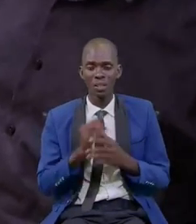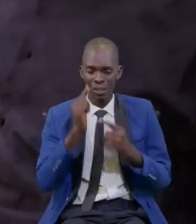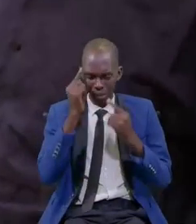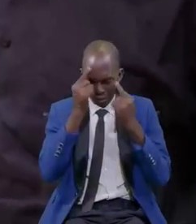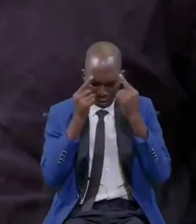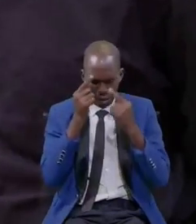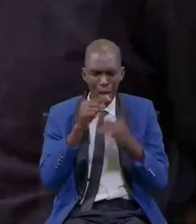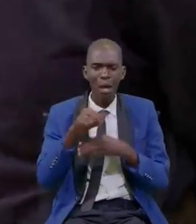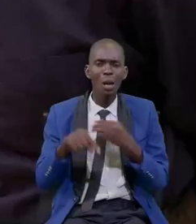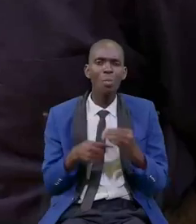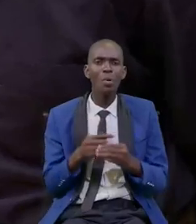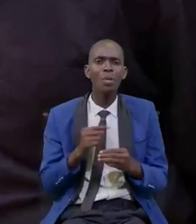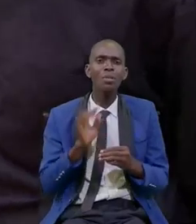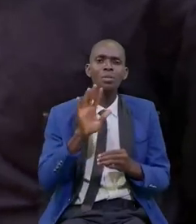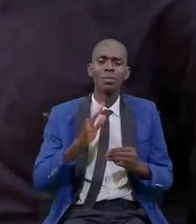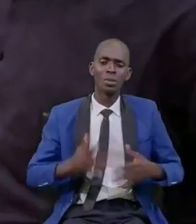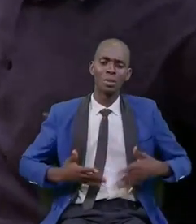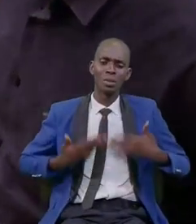Pensez à l'éternité.